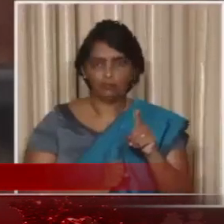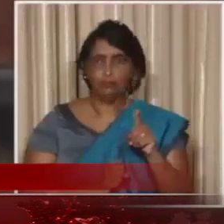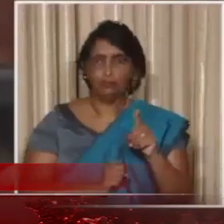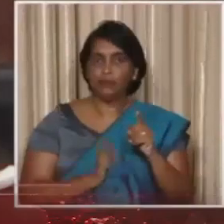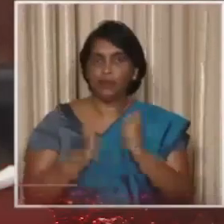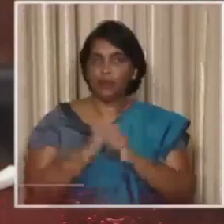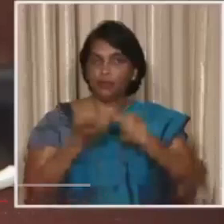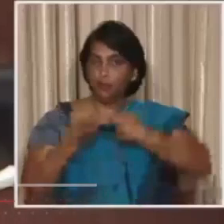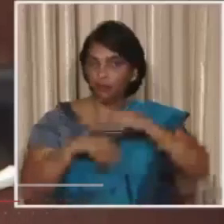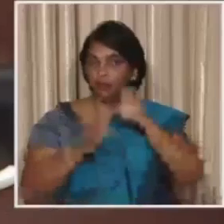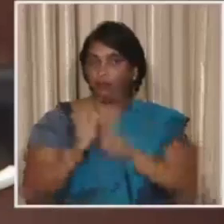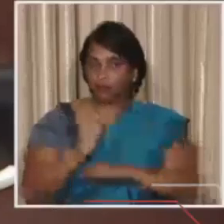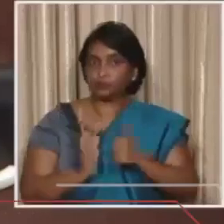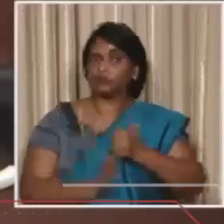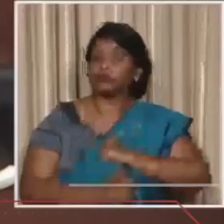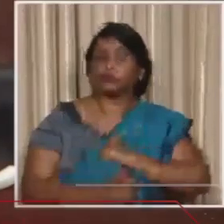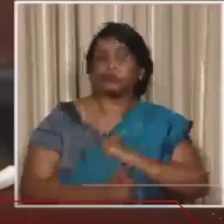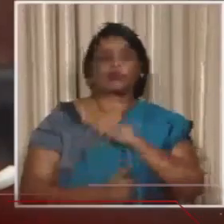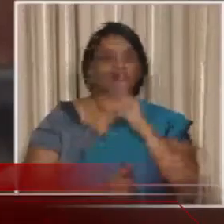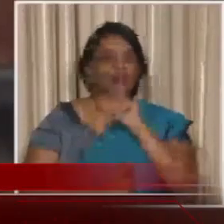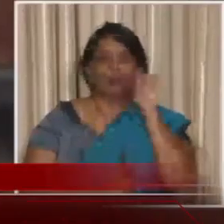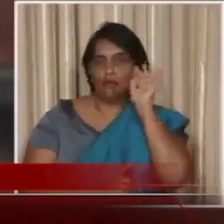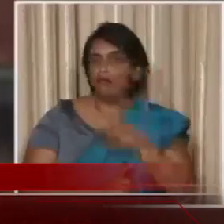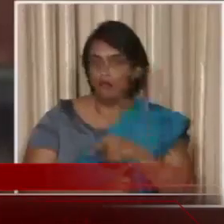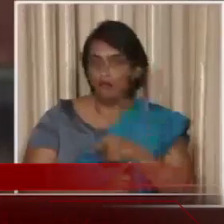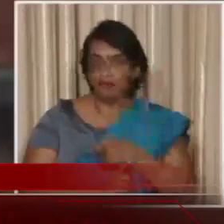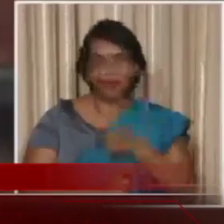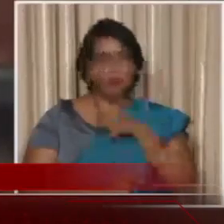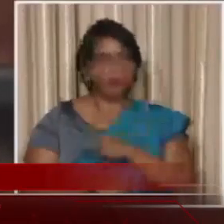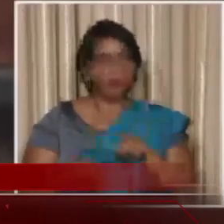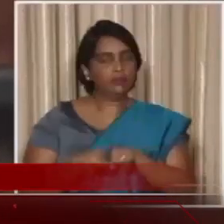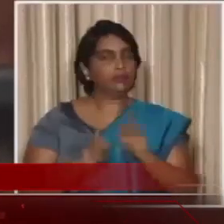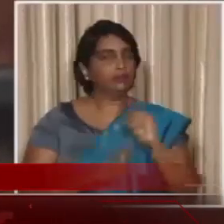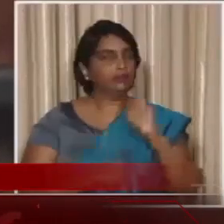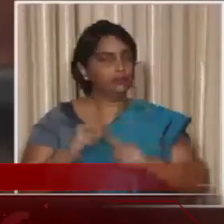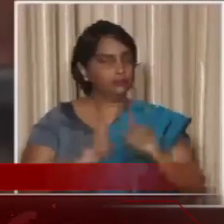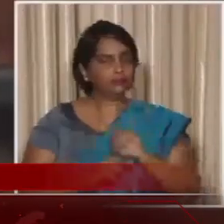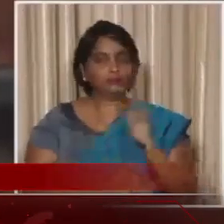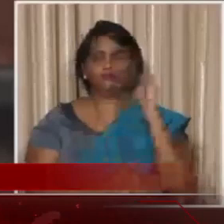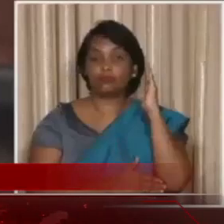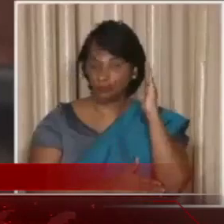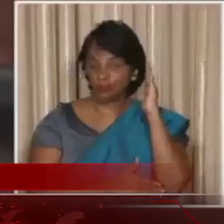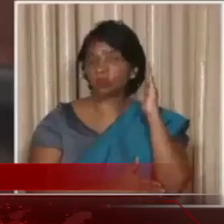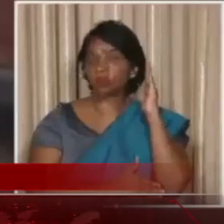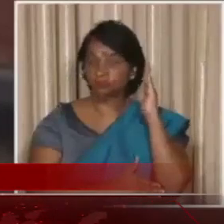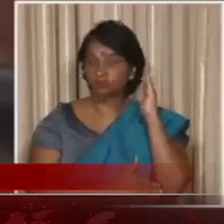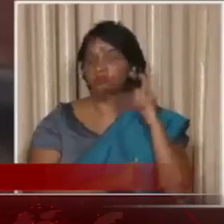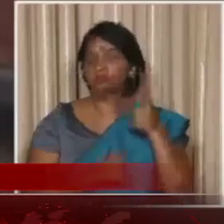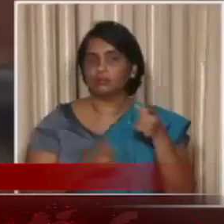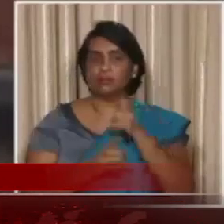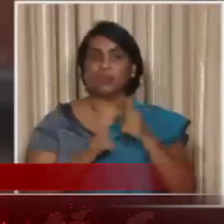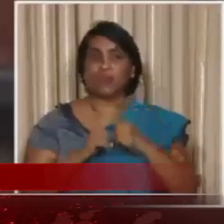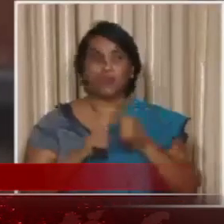ණය ප්‍රතිවගත කිරීමේ වැඩසටහනට එකඟ වෙනවද කියලා මේ අහන්නේ. ඒතර අපි පාර්ලිමේන්තුවේ අත උස්සනවා